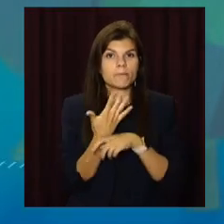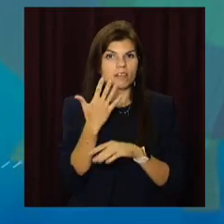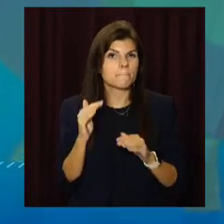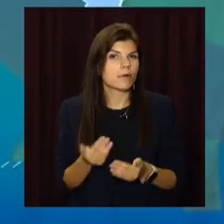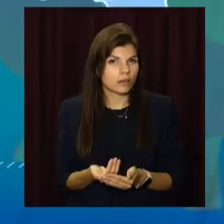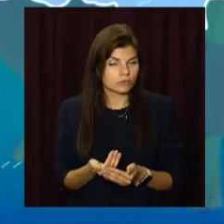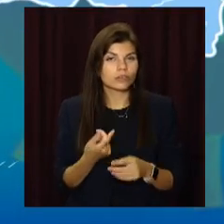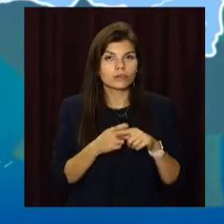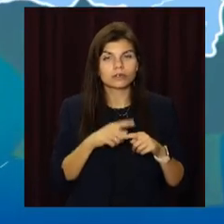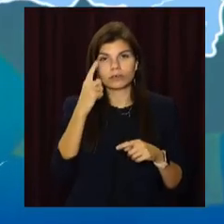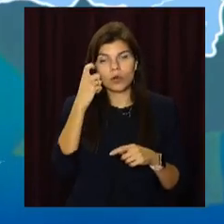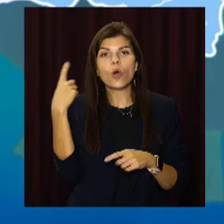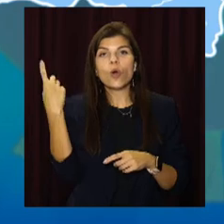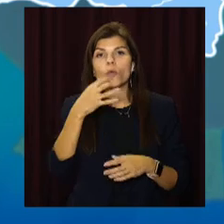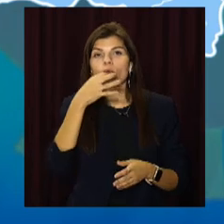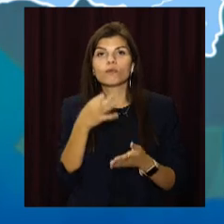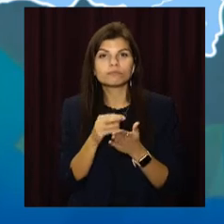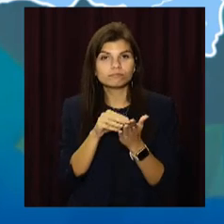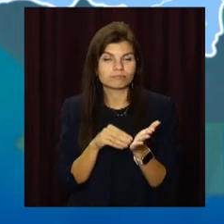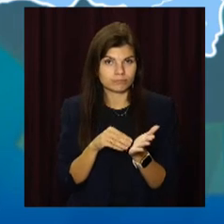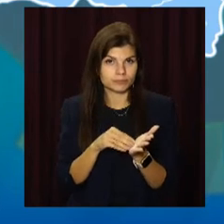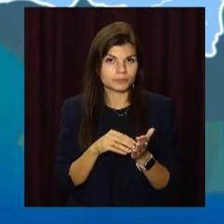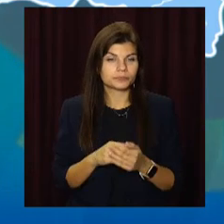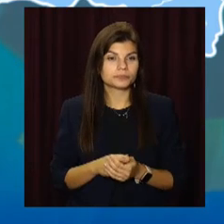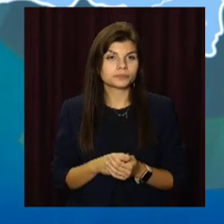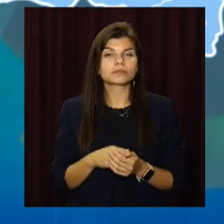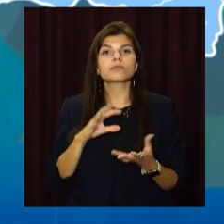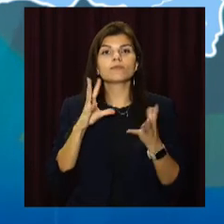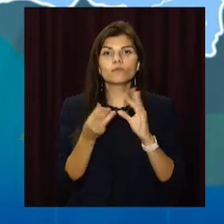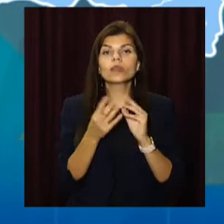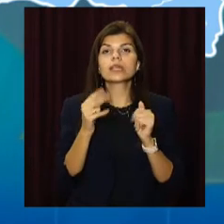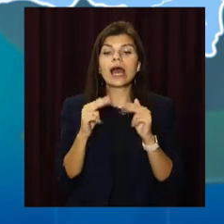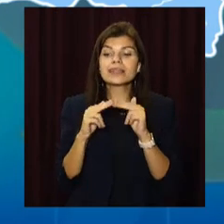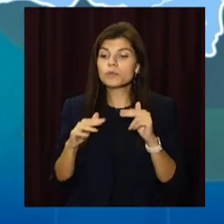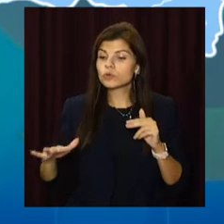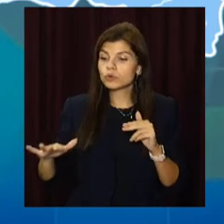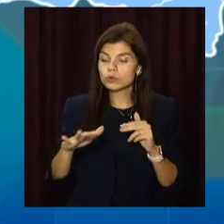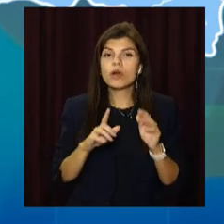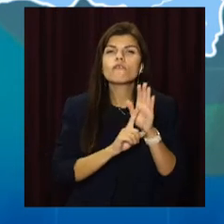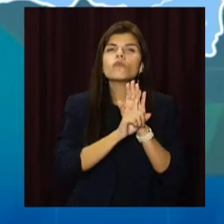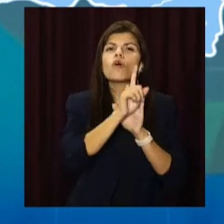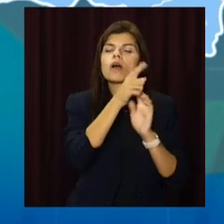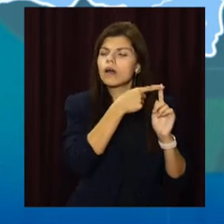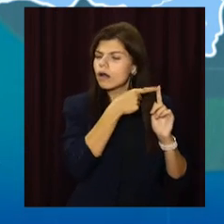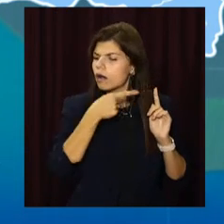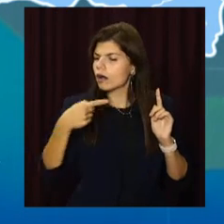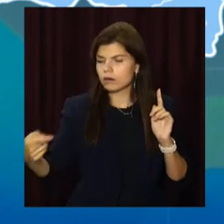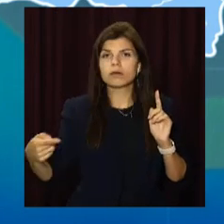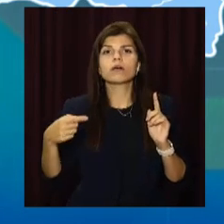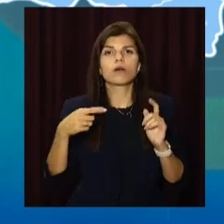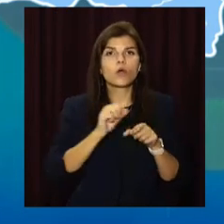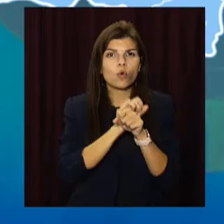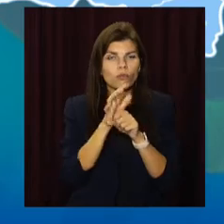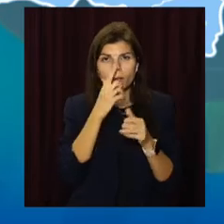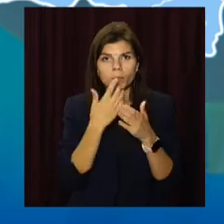менше. Про це повідомили в обласному департаменті охорони здоров'я. Загалом на Дніпропетровщині з початку пандемії лабораторно підтвердили